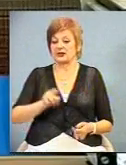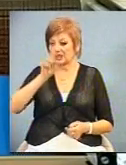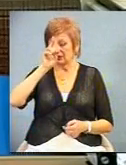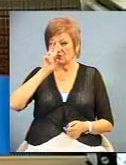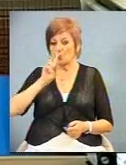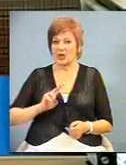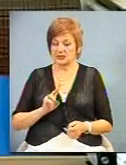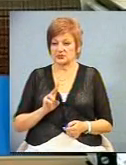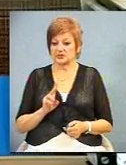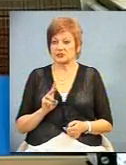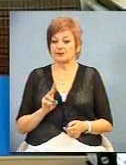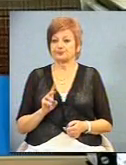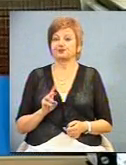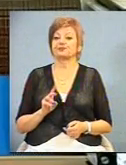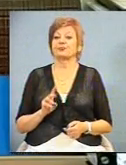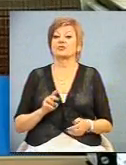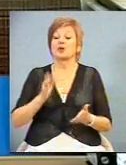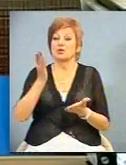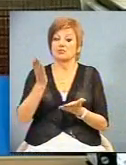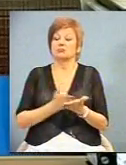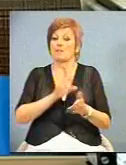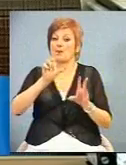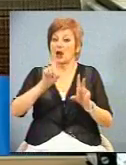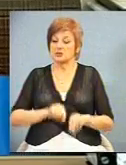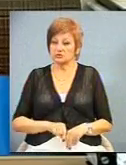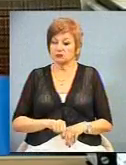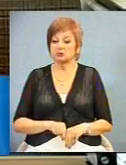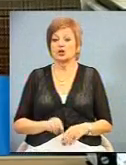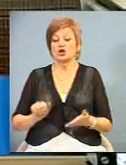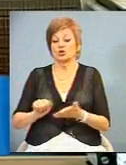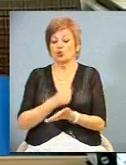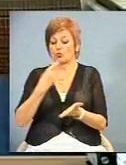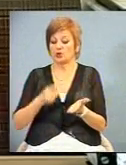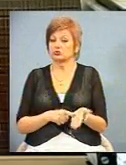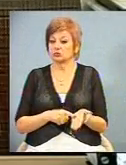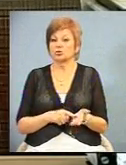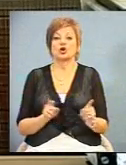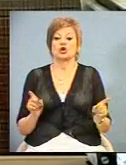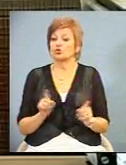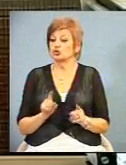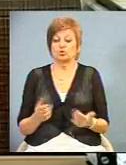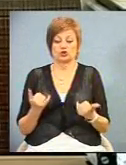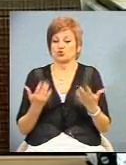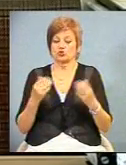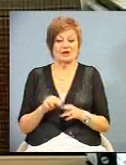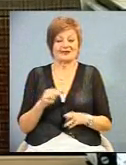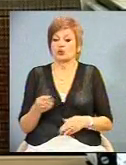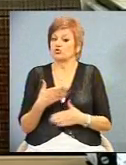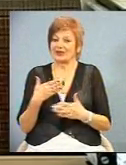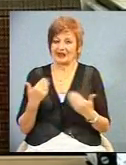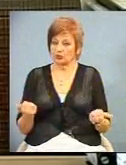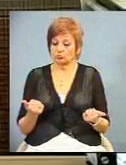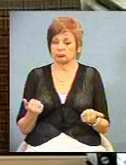2 місяців її погасив, и принес нам документ, говорящий о том, что на сегодняшний день задолженности